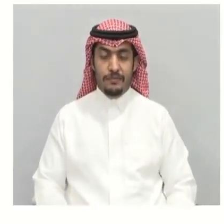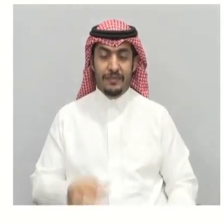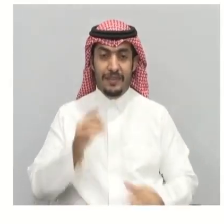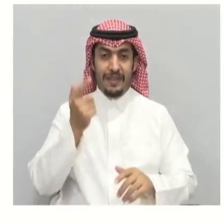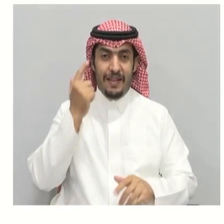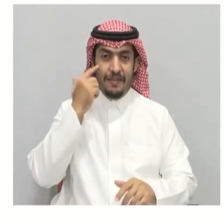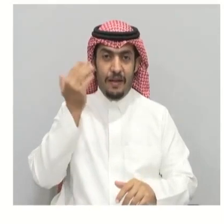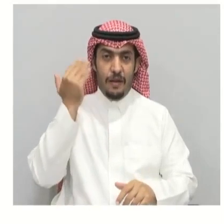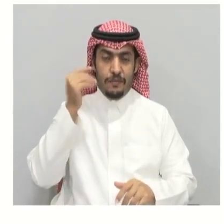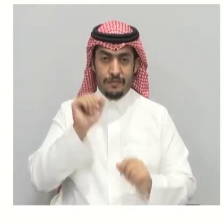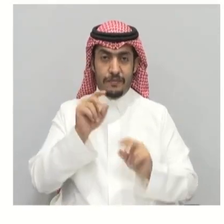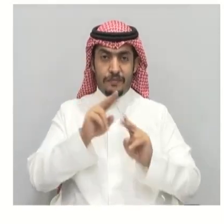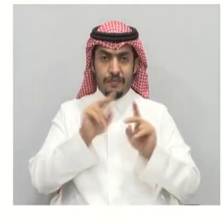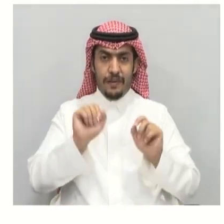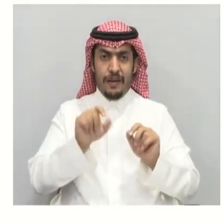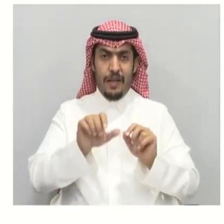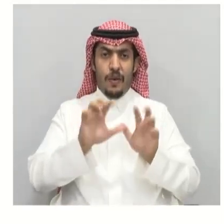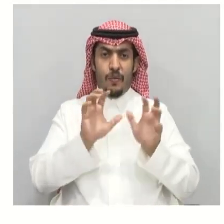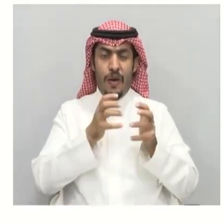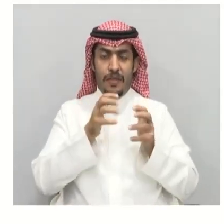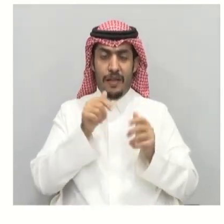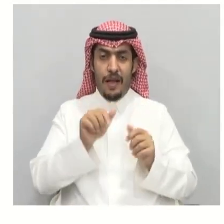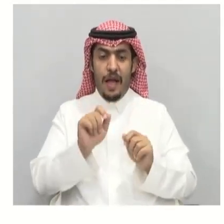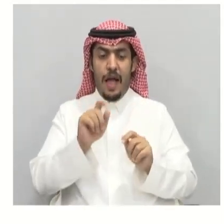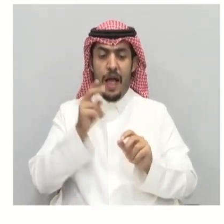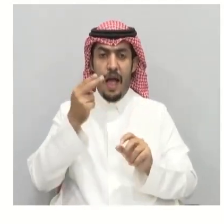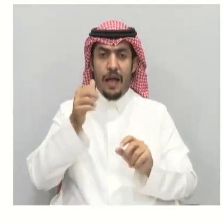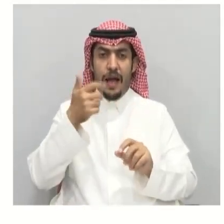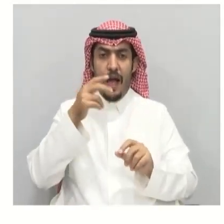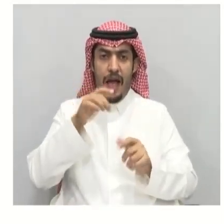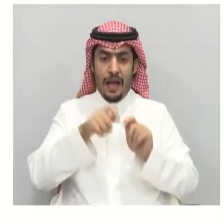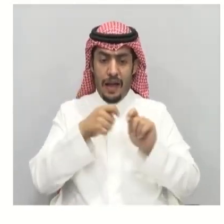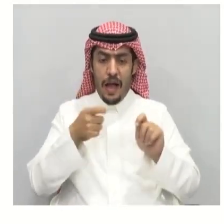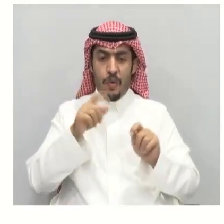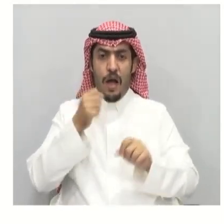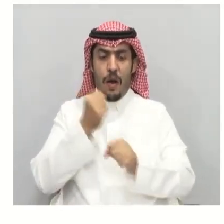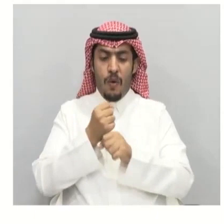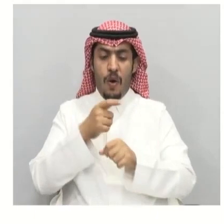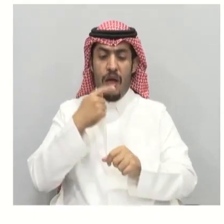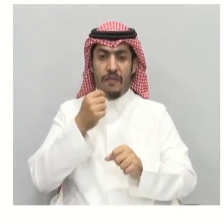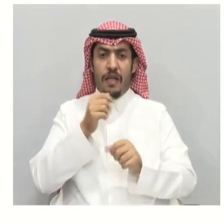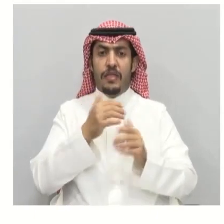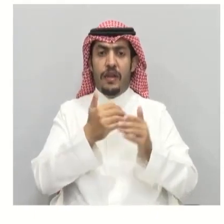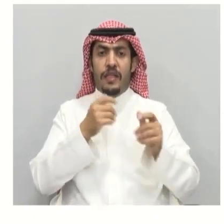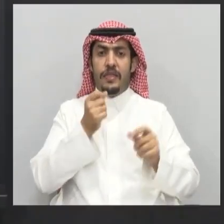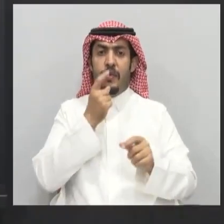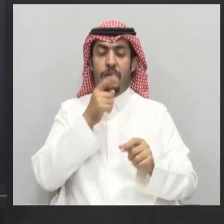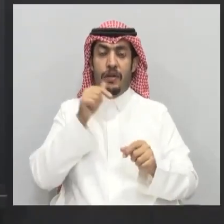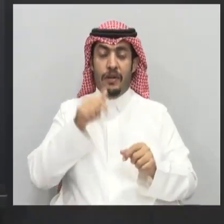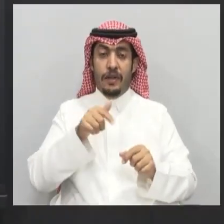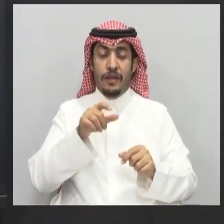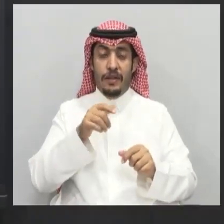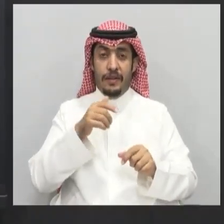تذكرون عندما ذكرنا ودخلنا في هذه الوحده عقائد واقوال وافعال تنافي التوحيد بينا لكم